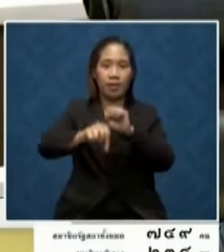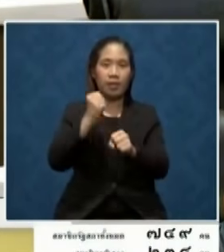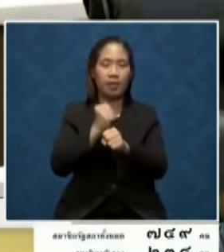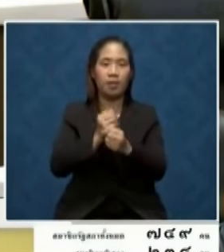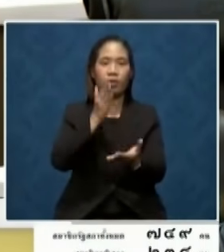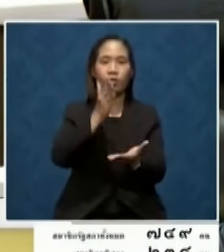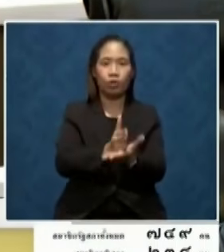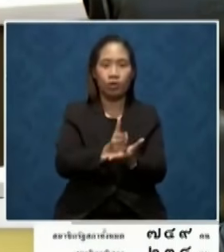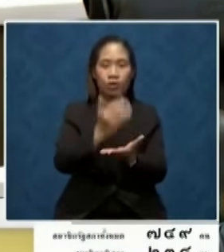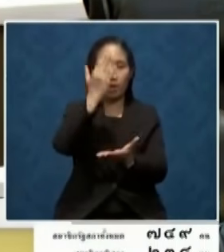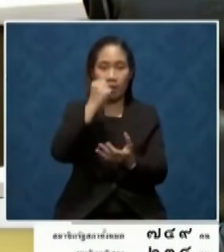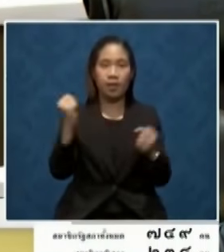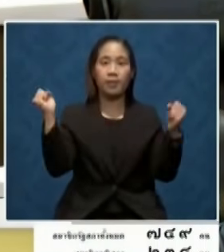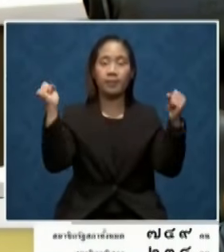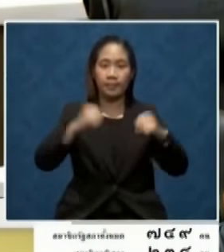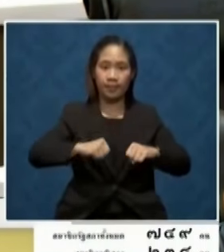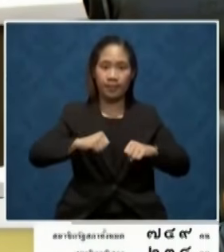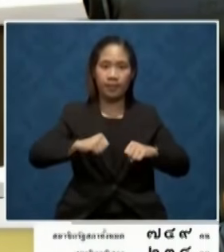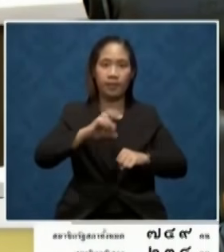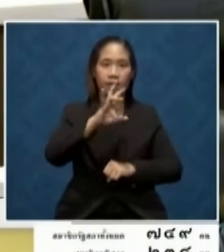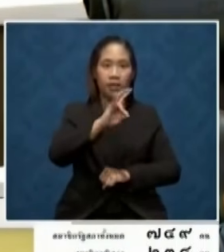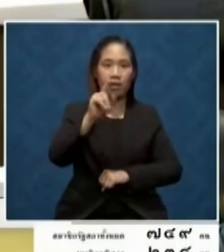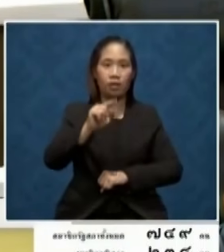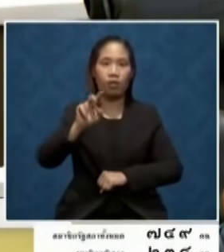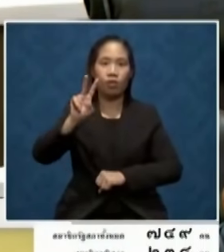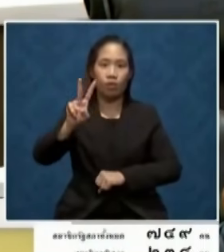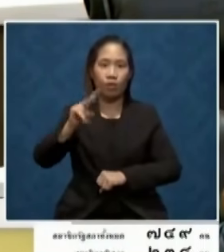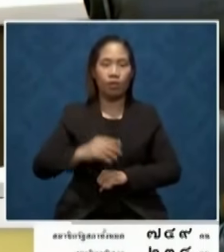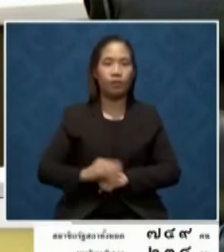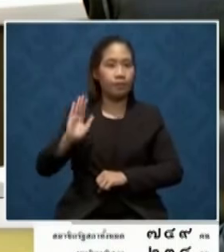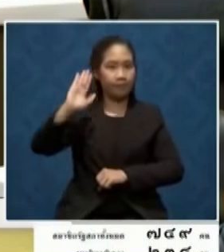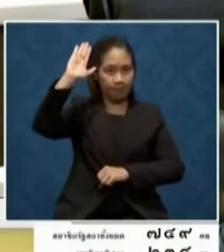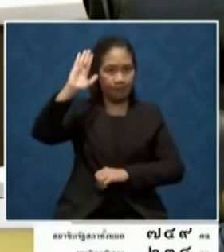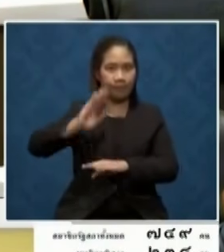รจะต้องให้คุณพิธาออกจากห้องประชุมไหมเพราะศาลเขาสั่งยุติปฏิบัติหน้าที่แล้ว